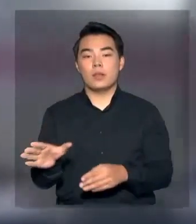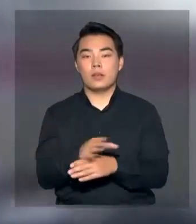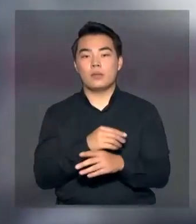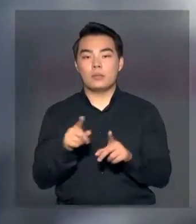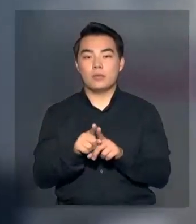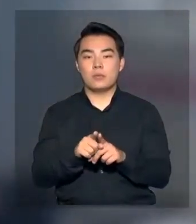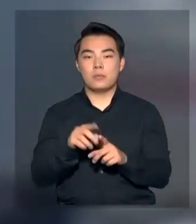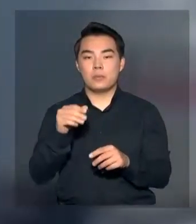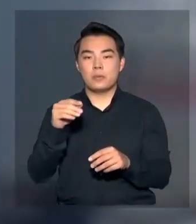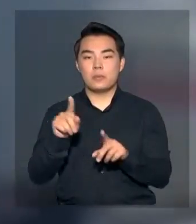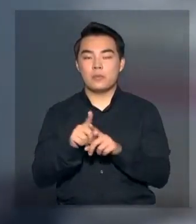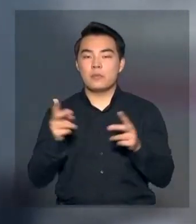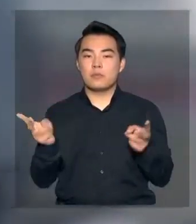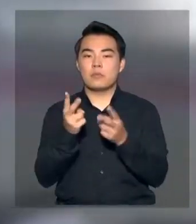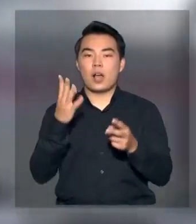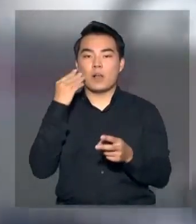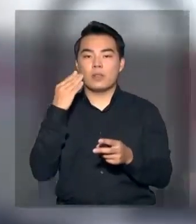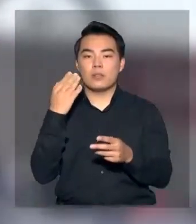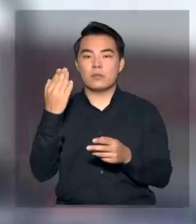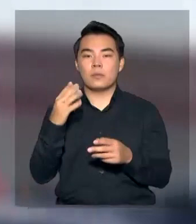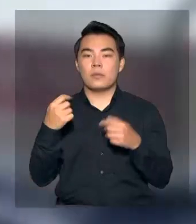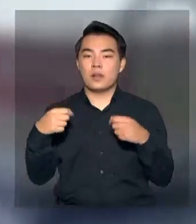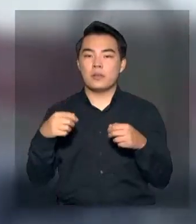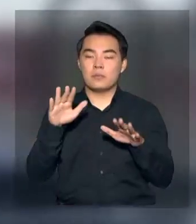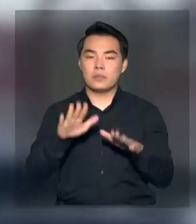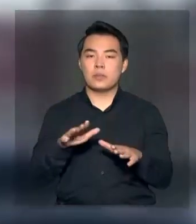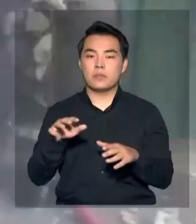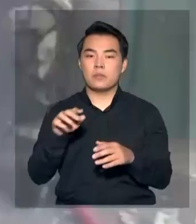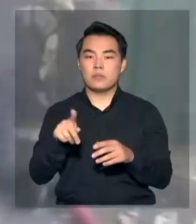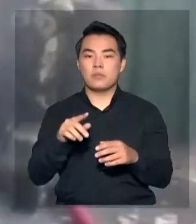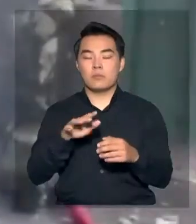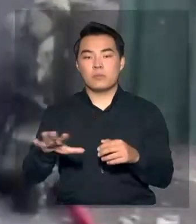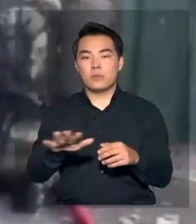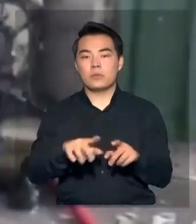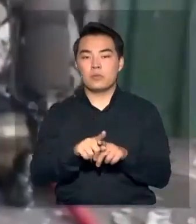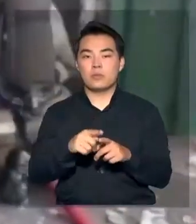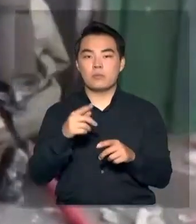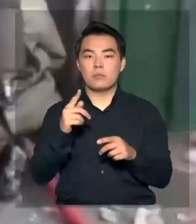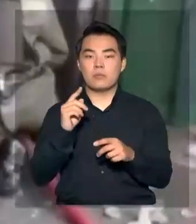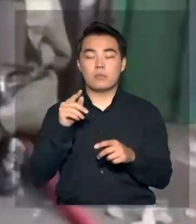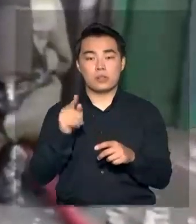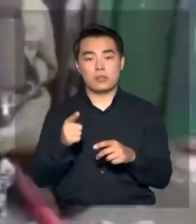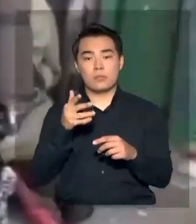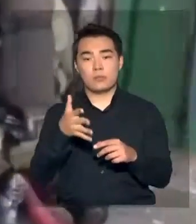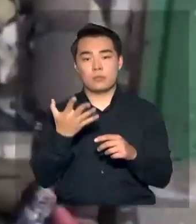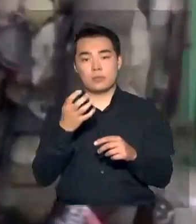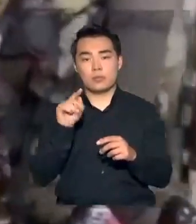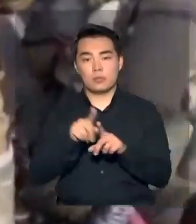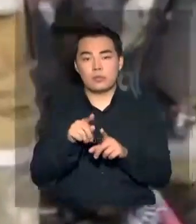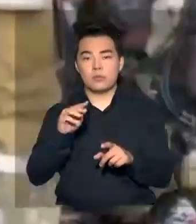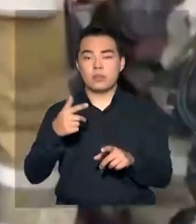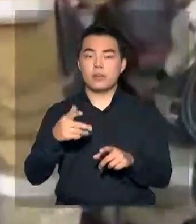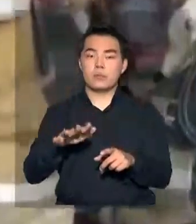Остались на пепелище. После пожара в районе алматинской барахолки на площади в 1500 квадратных метров пострадавшие